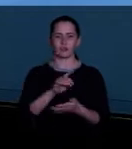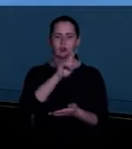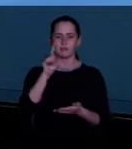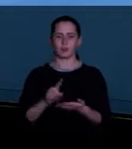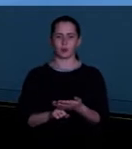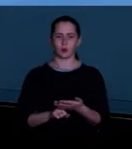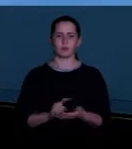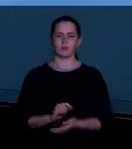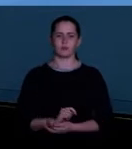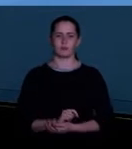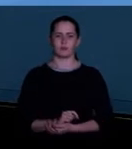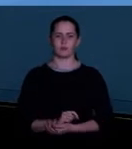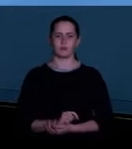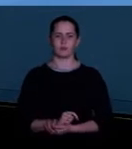вопросы.